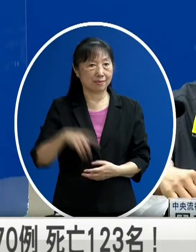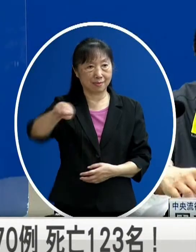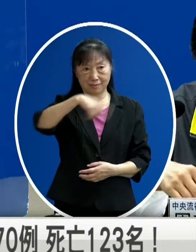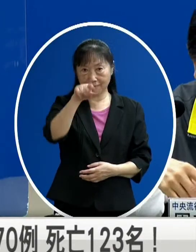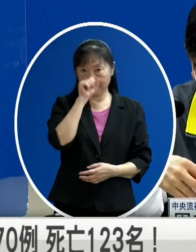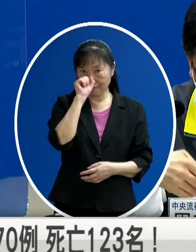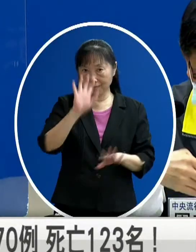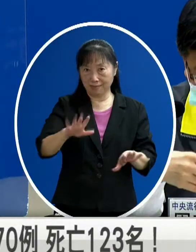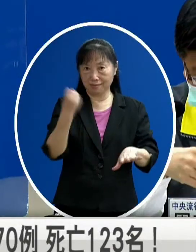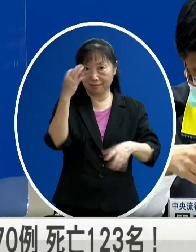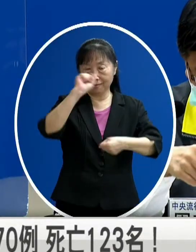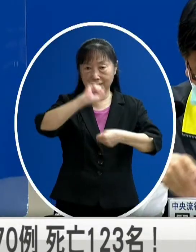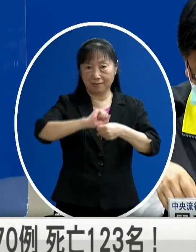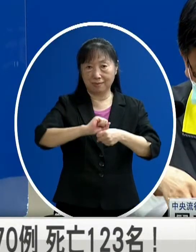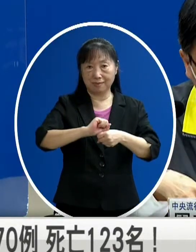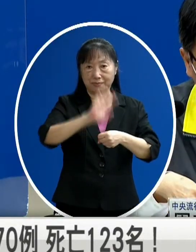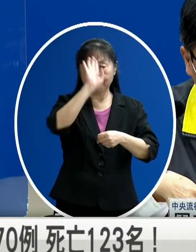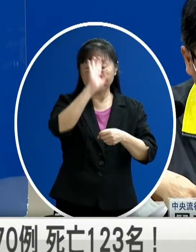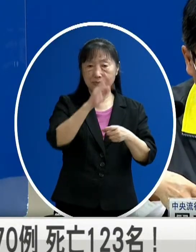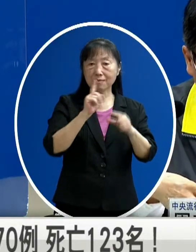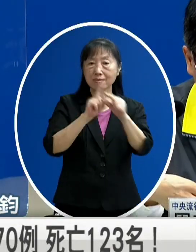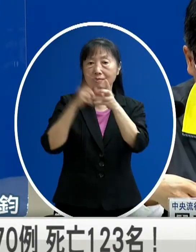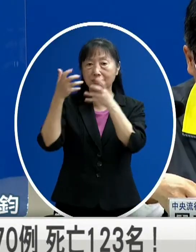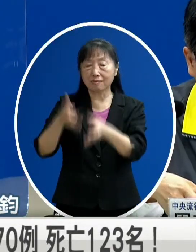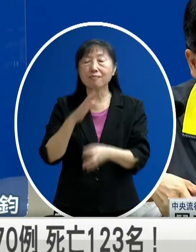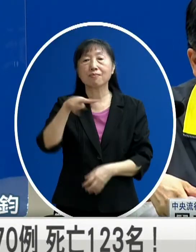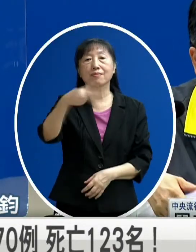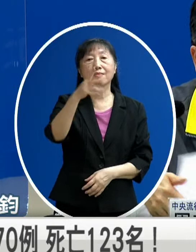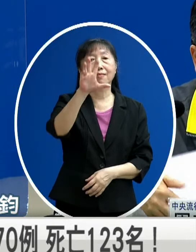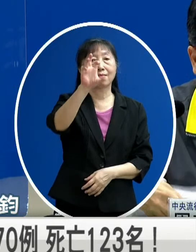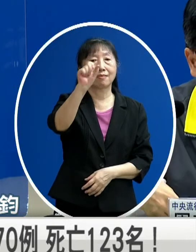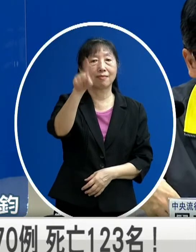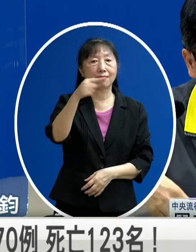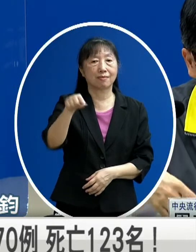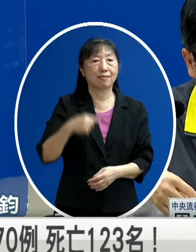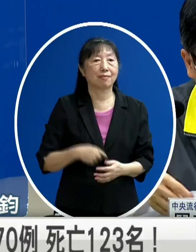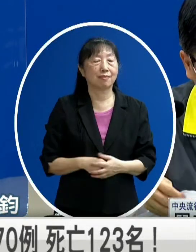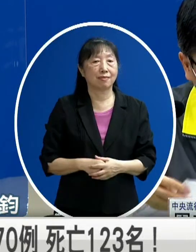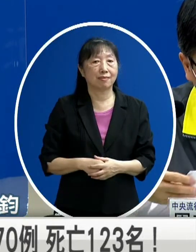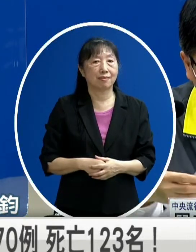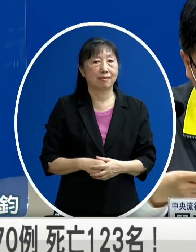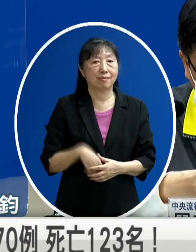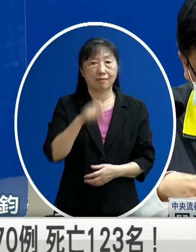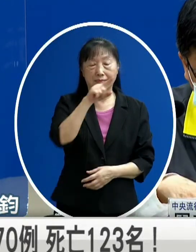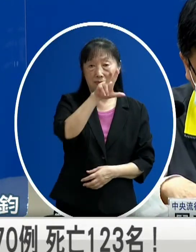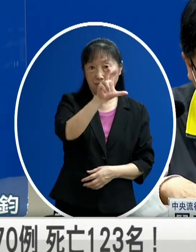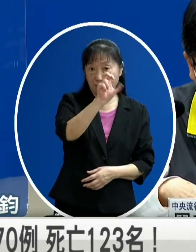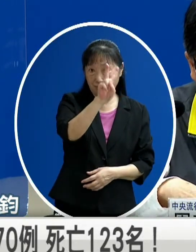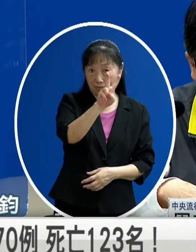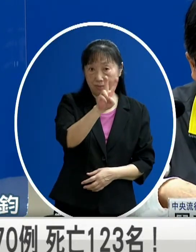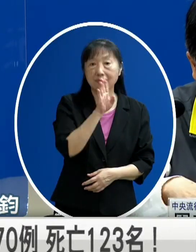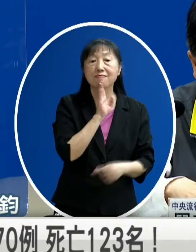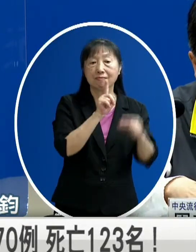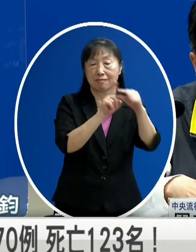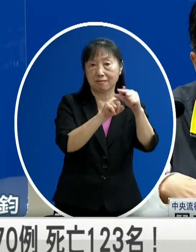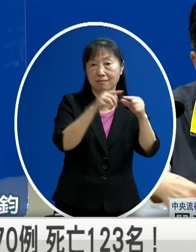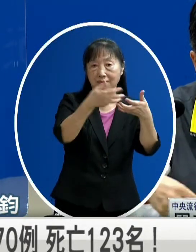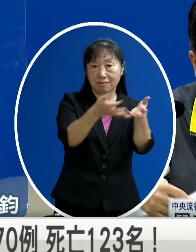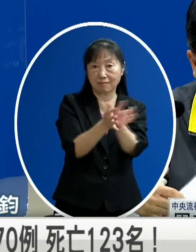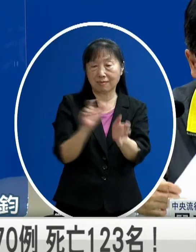大家好，今天新增的中重症个案是285位，那其中172位是中